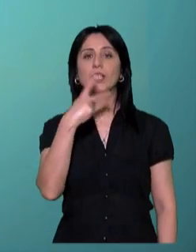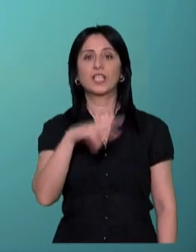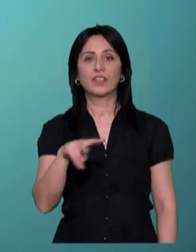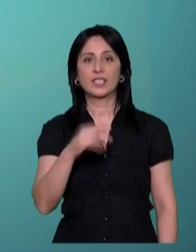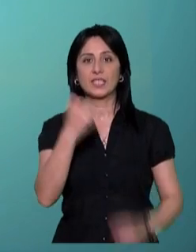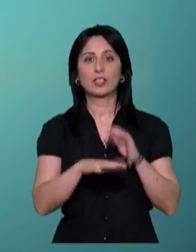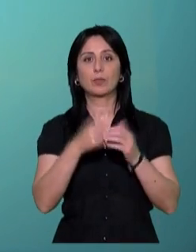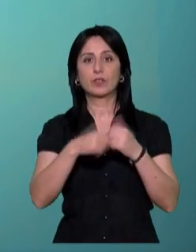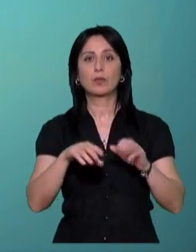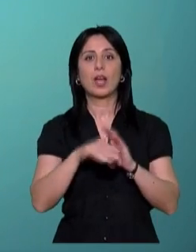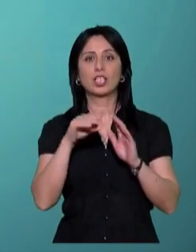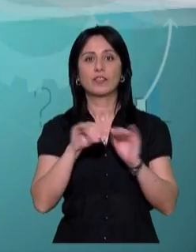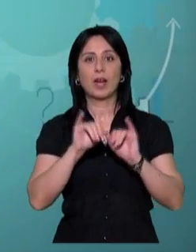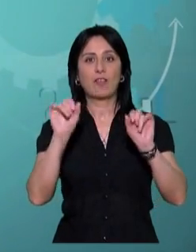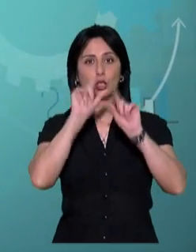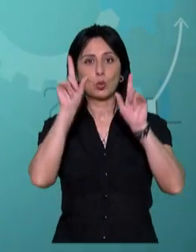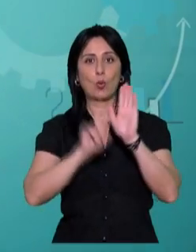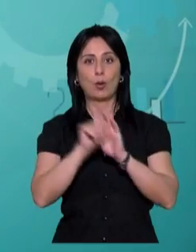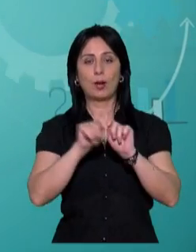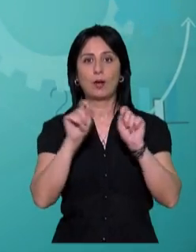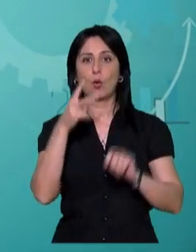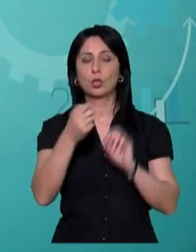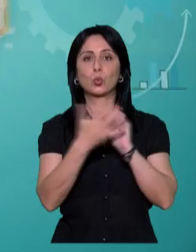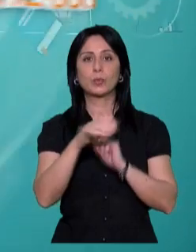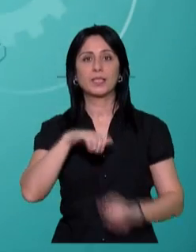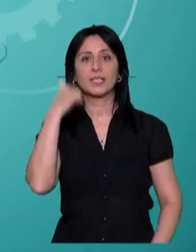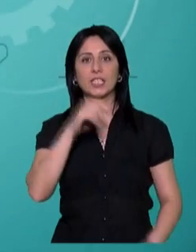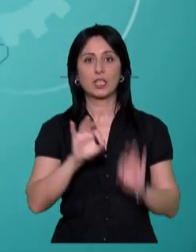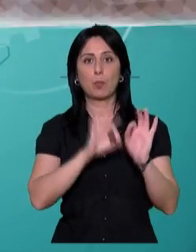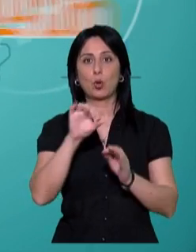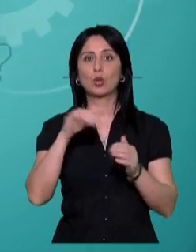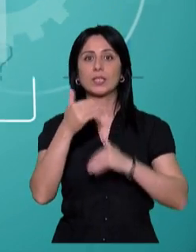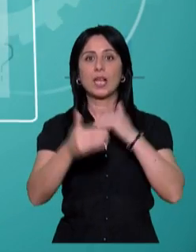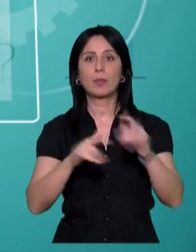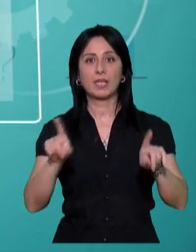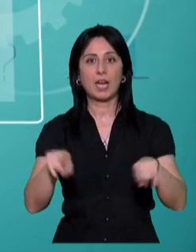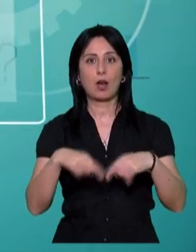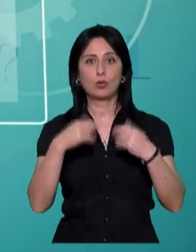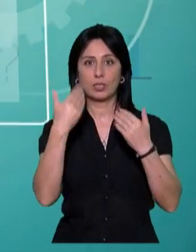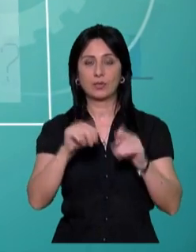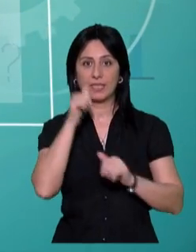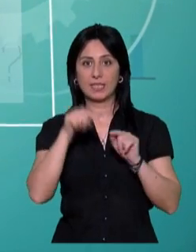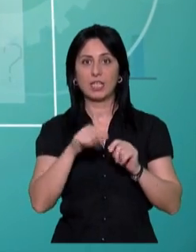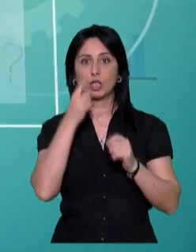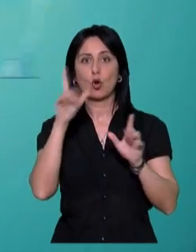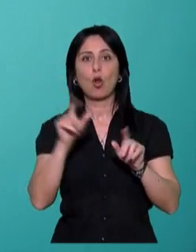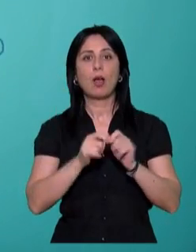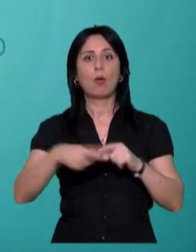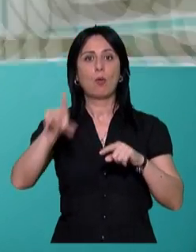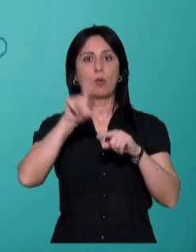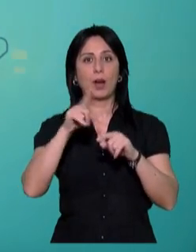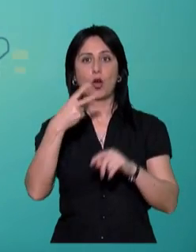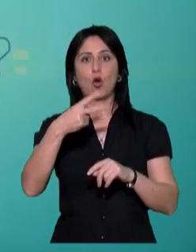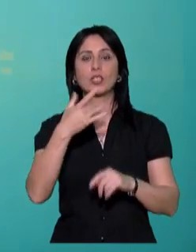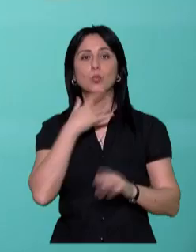25 iyundan MSK-nın seçki inkişafı məktəbləri fəaliyyətə başladı. 2015-ci ildə layihənin uğurla həyata keçirildiyindən bu il məktəblərin sayı 2